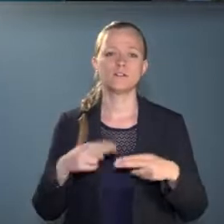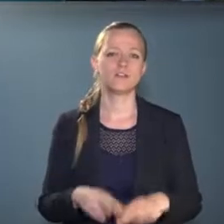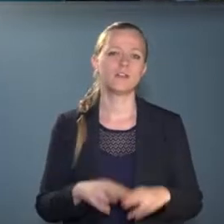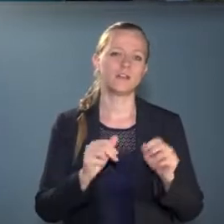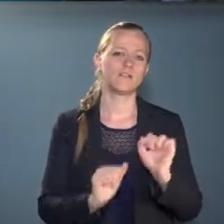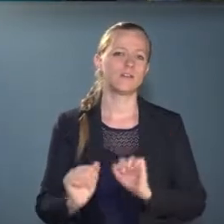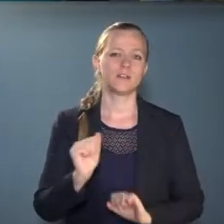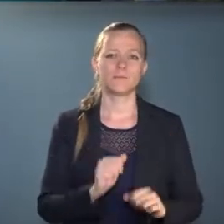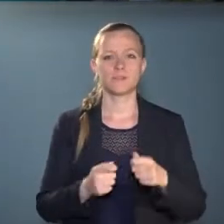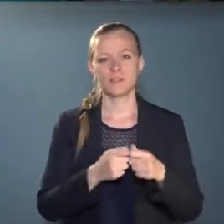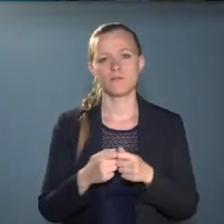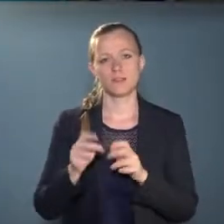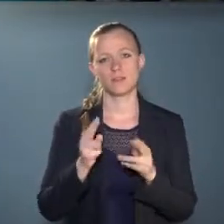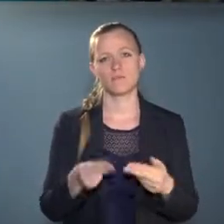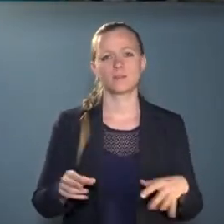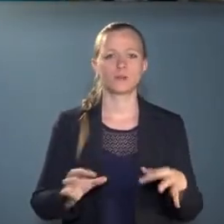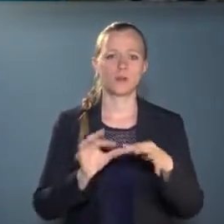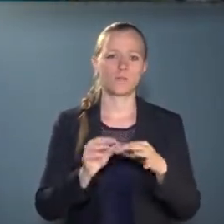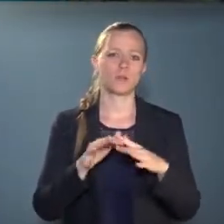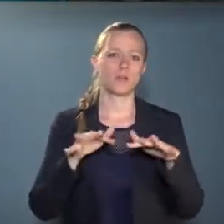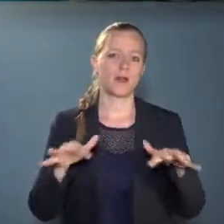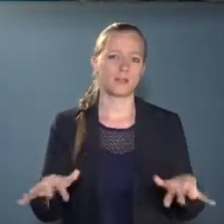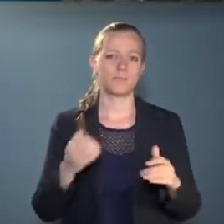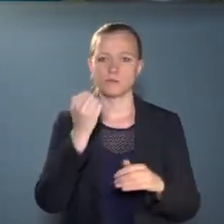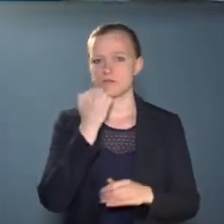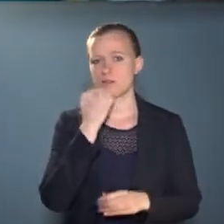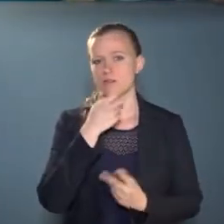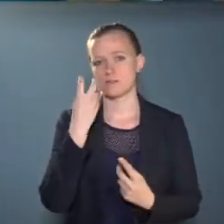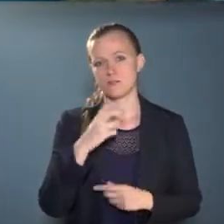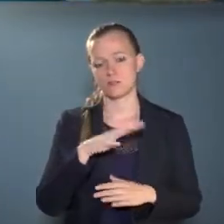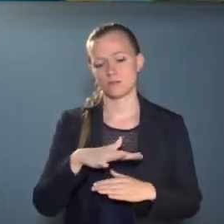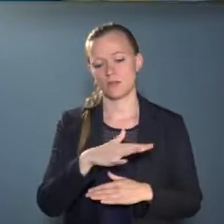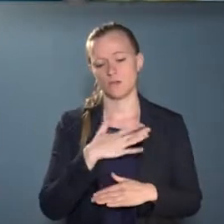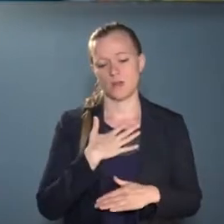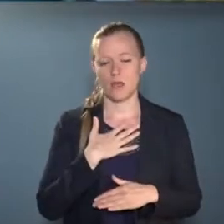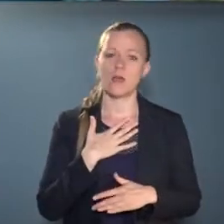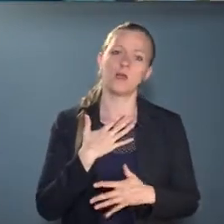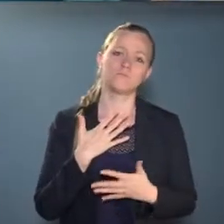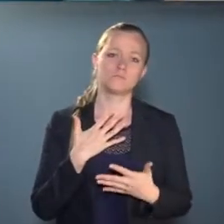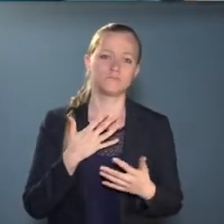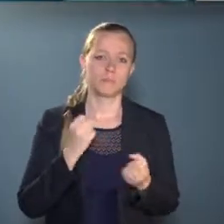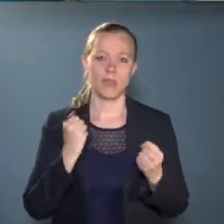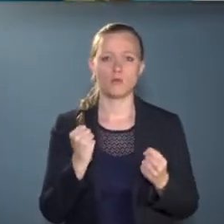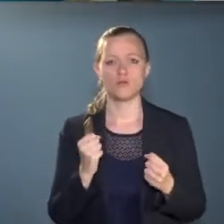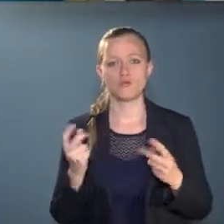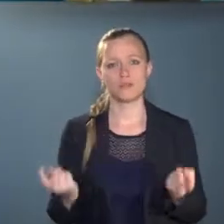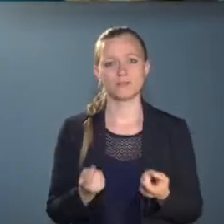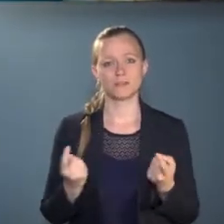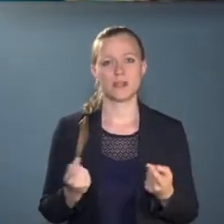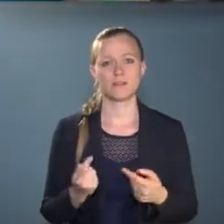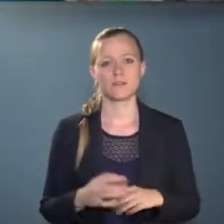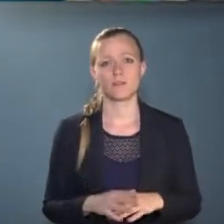szervezetek nemzetközi kapcsolatai általában a saját szakterületükön elég erősek és intenzívek.